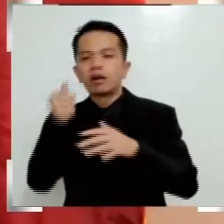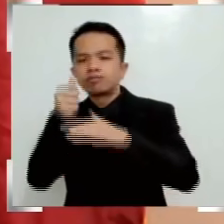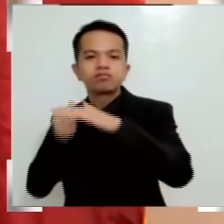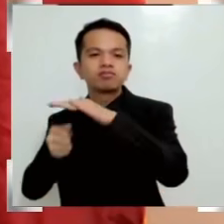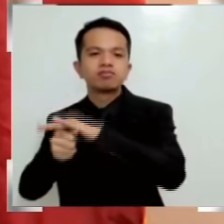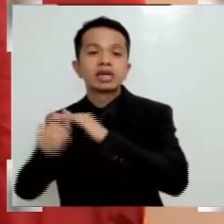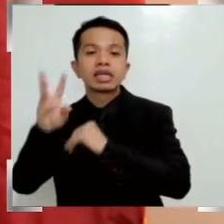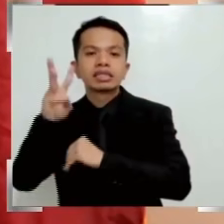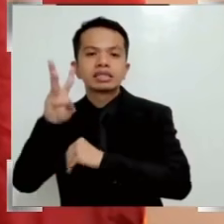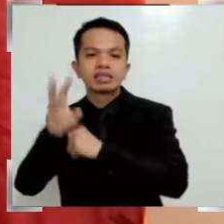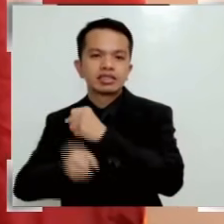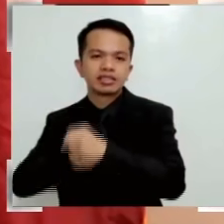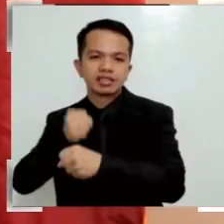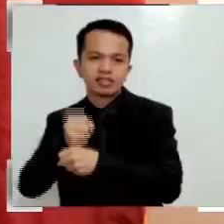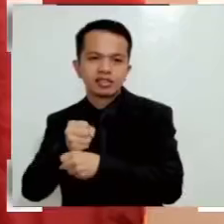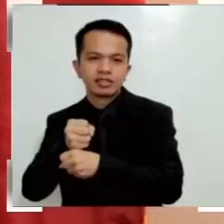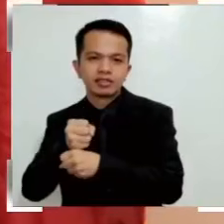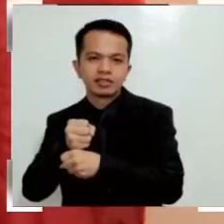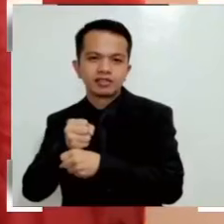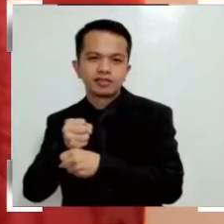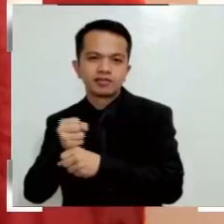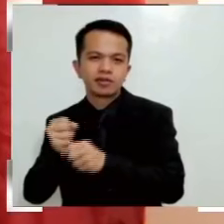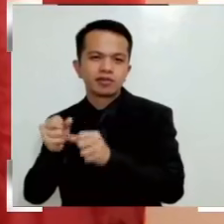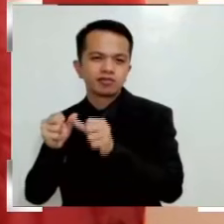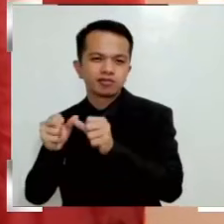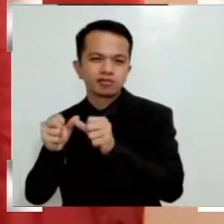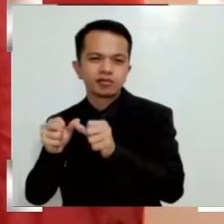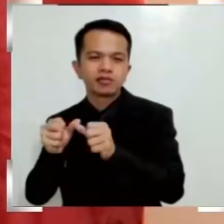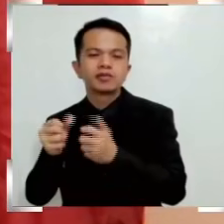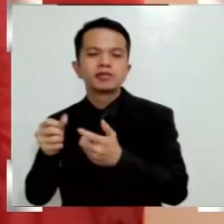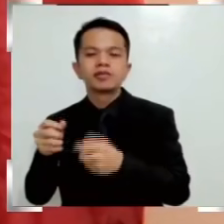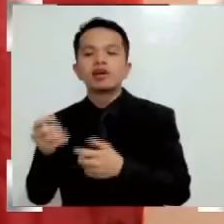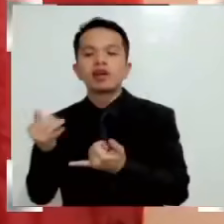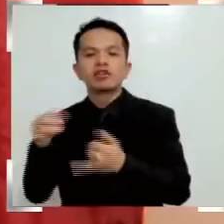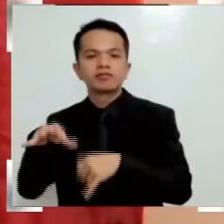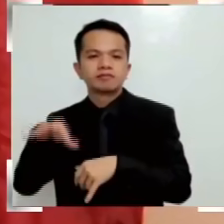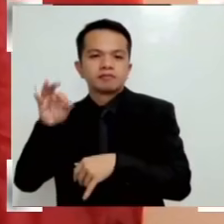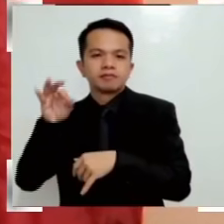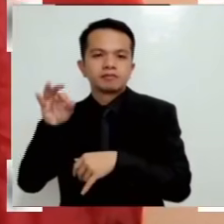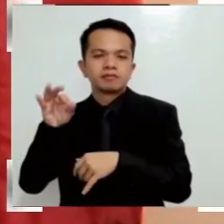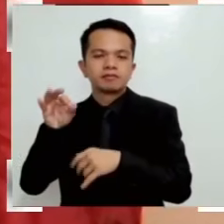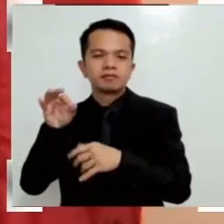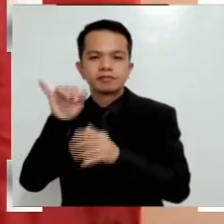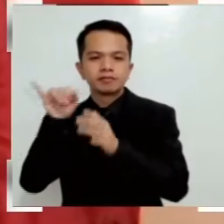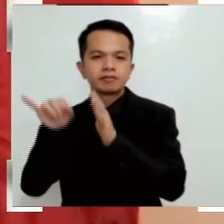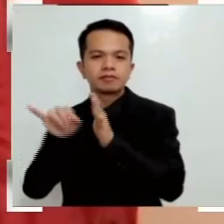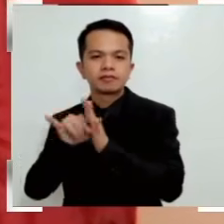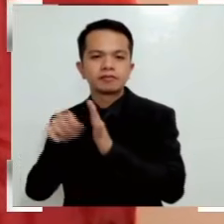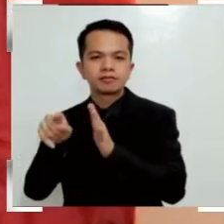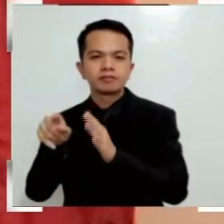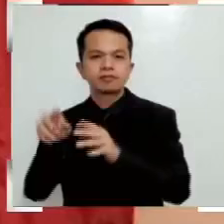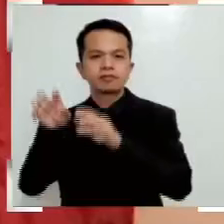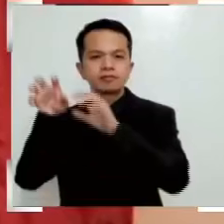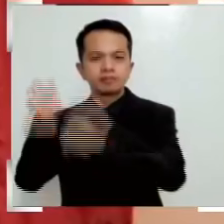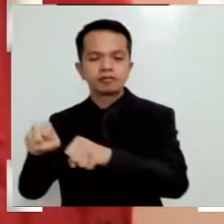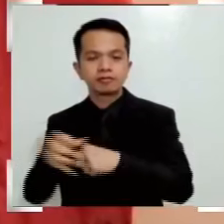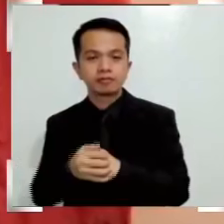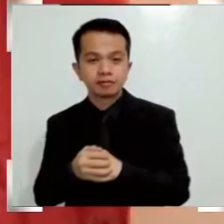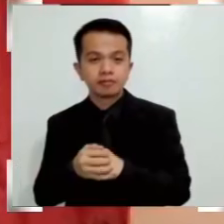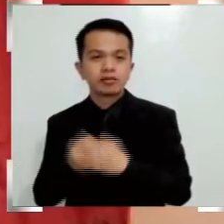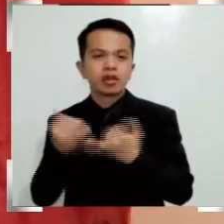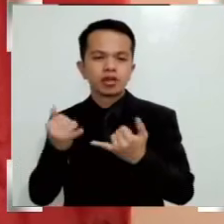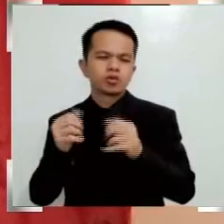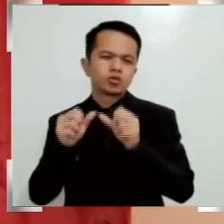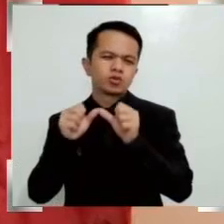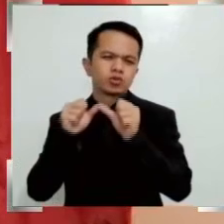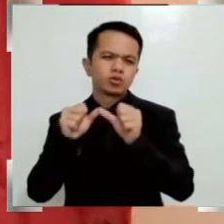bago natin siya nadakip kino-consider natin yung yung security palagi ha Pag tayo ay